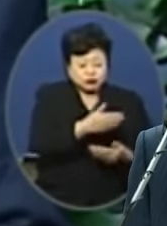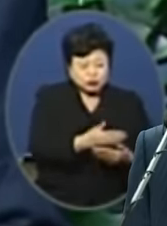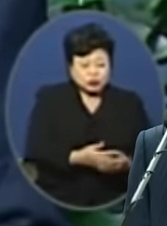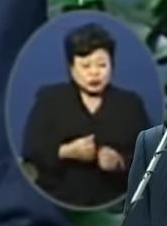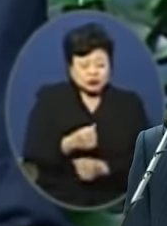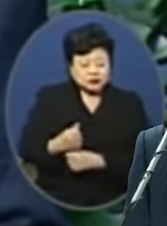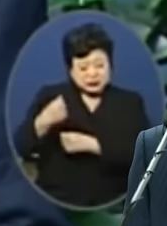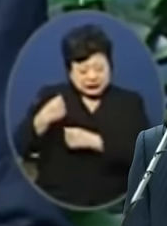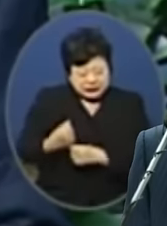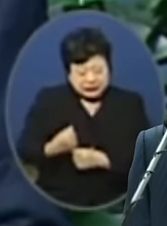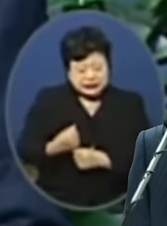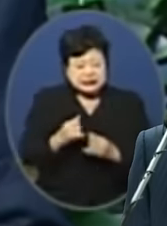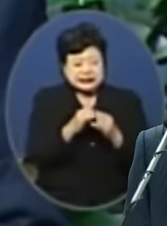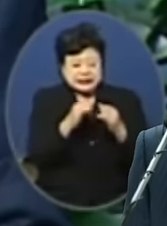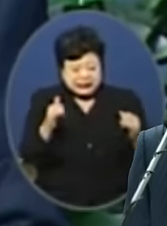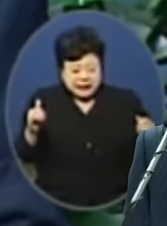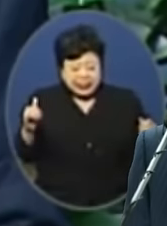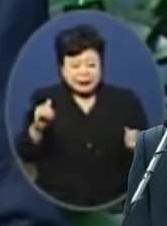무거운